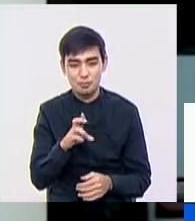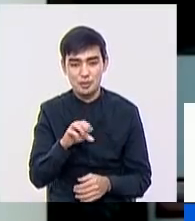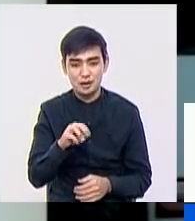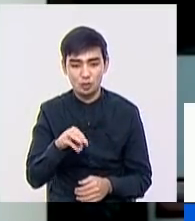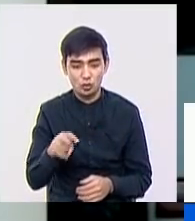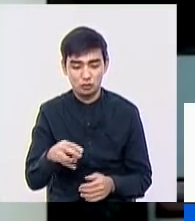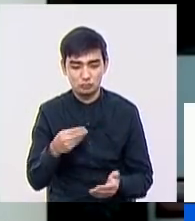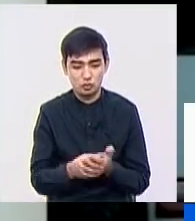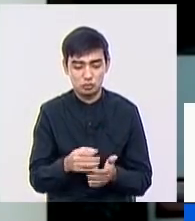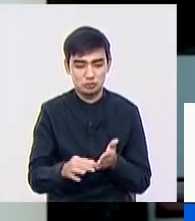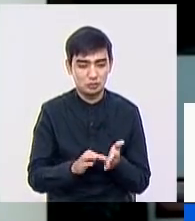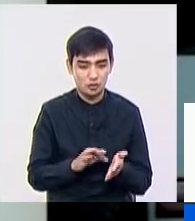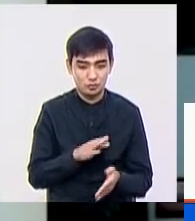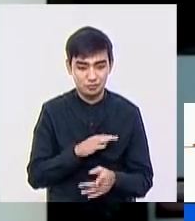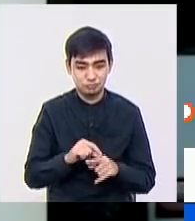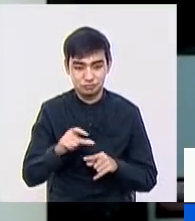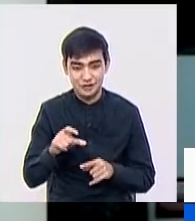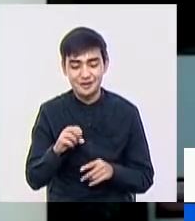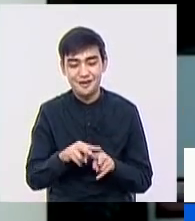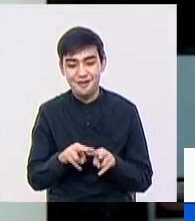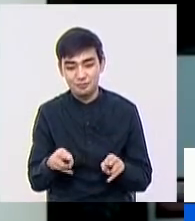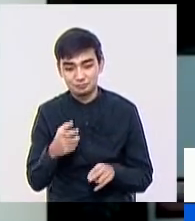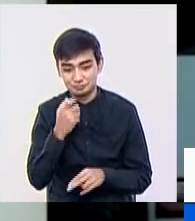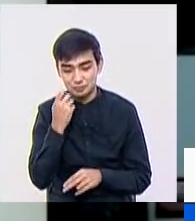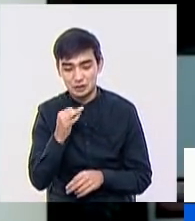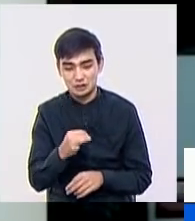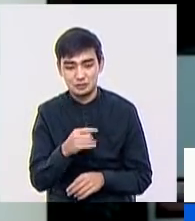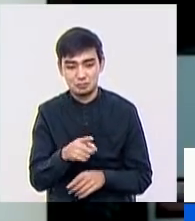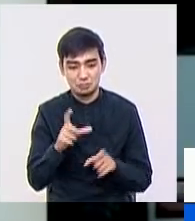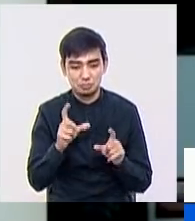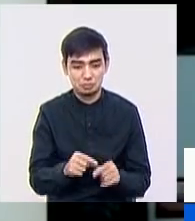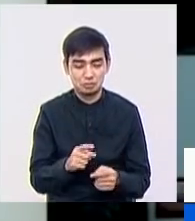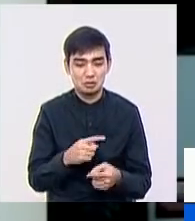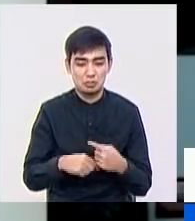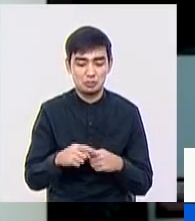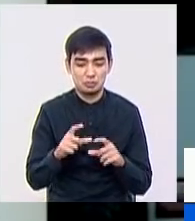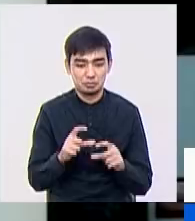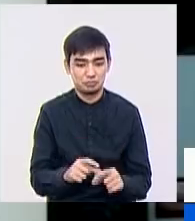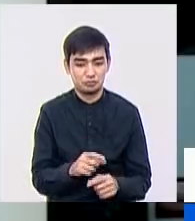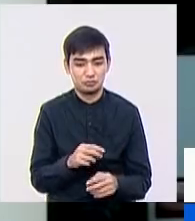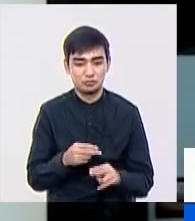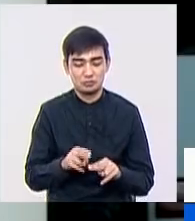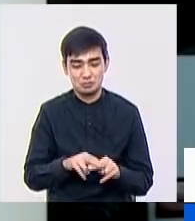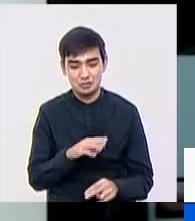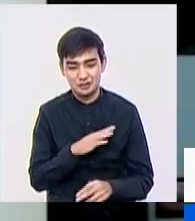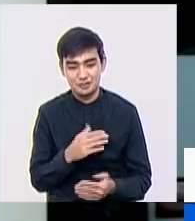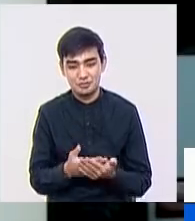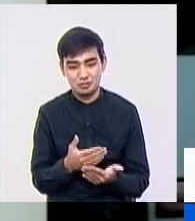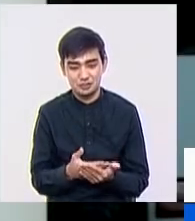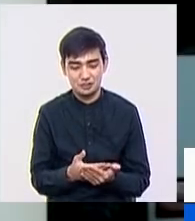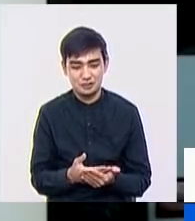разы. Потом с таким же успехом он... Цены откатились, стабилизировались, и в течение там,